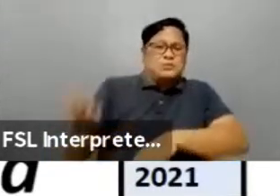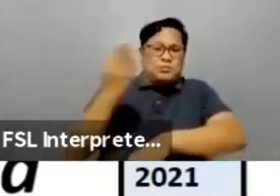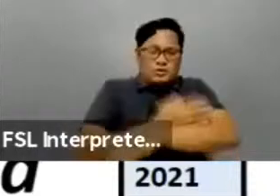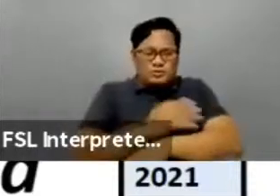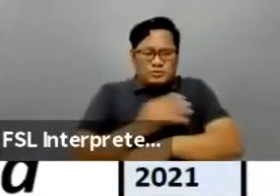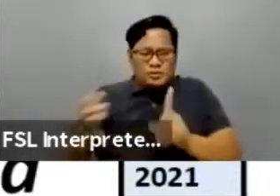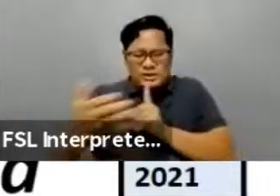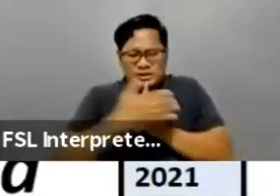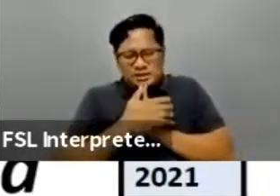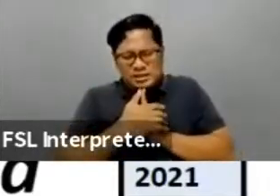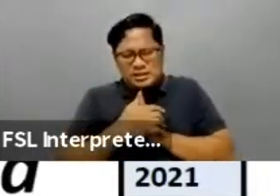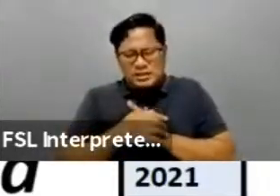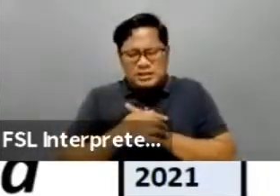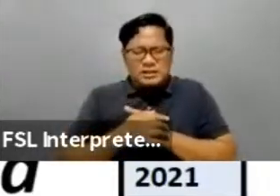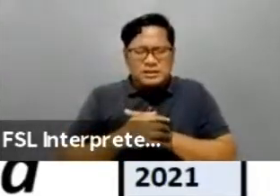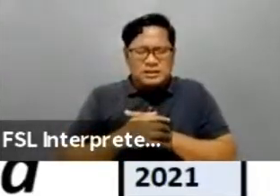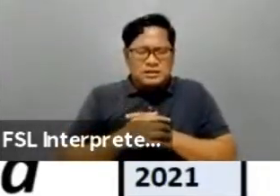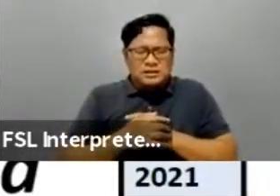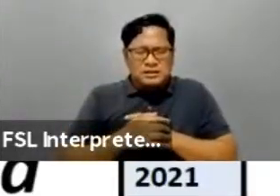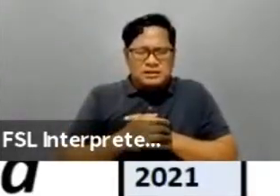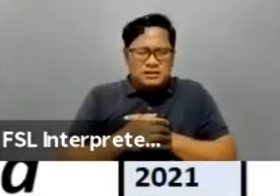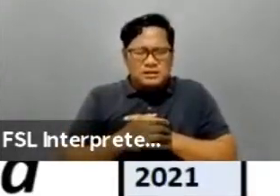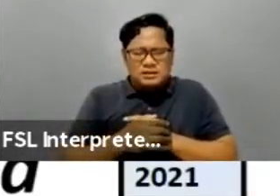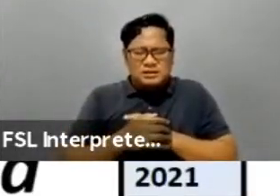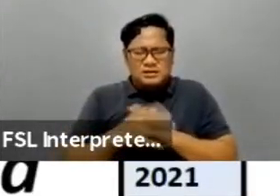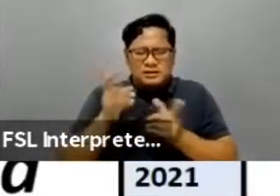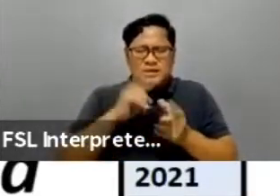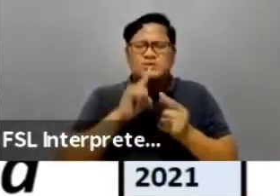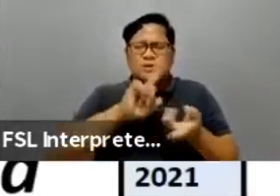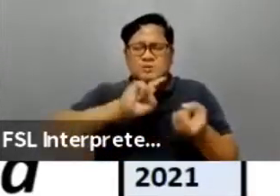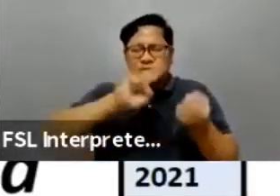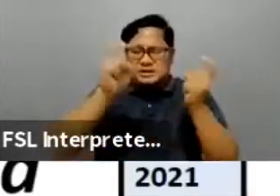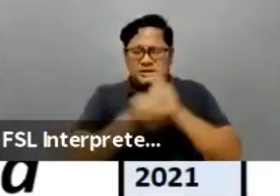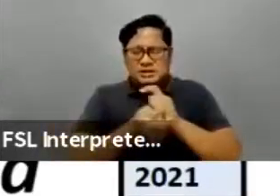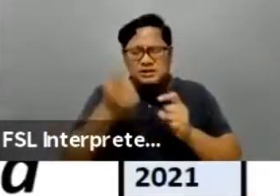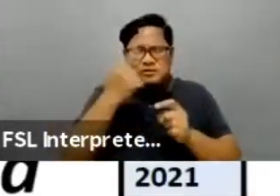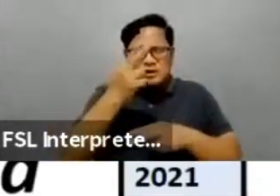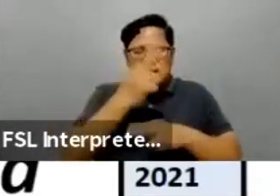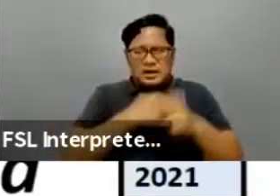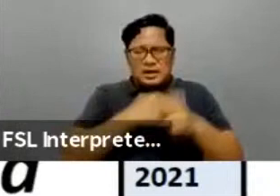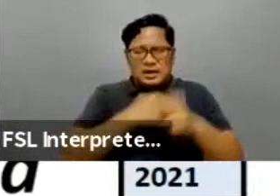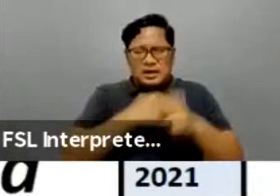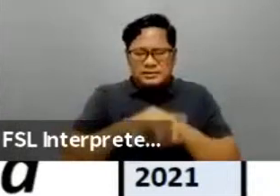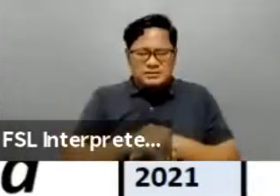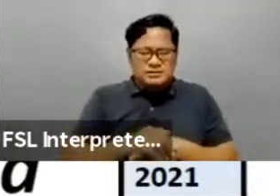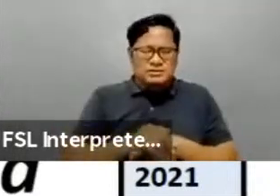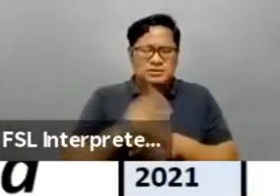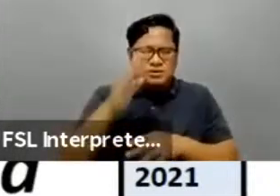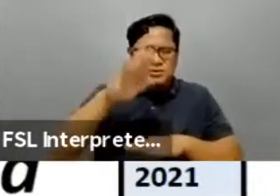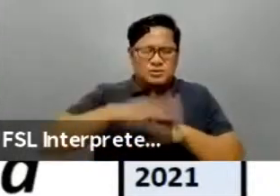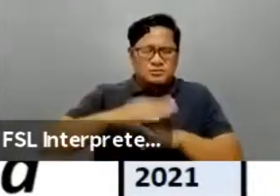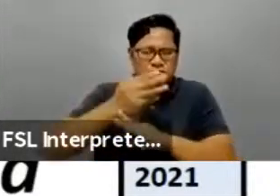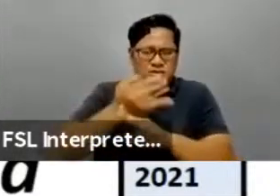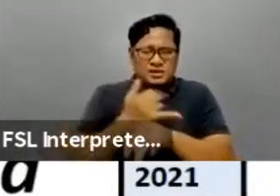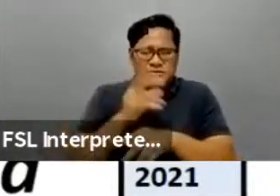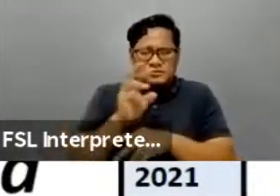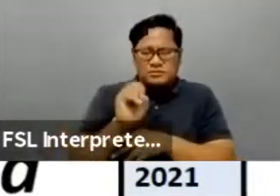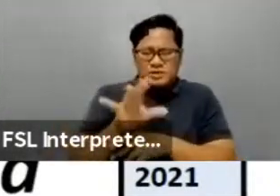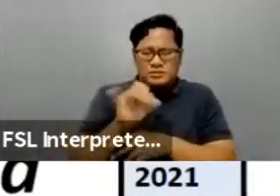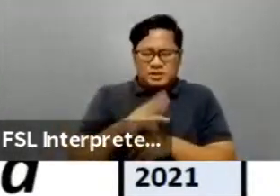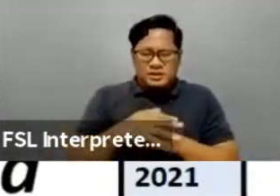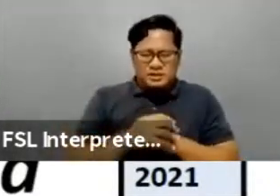quarantine. Niluwagan ito at naging modified enhanced community quarantine noong May 15